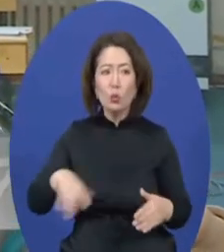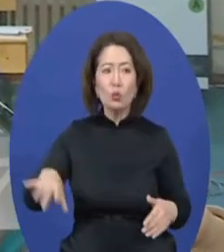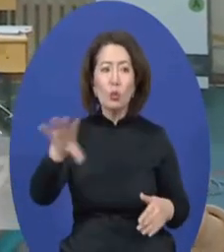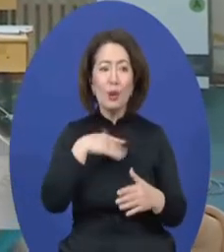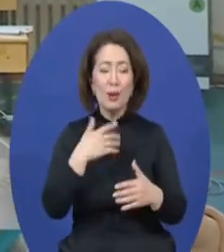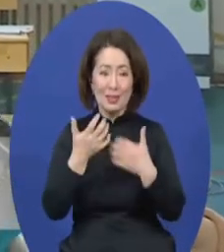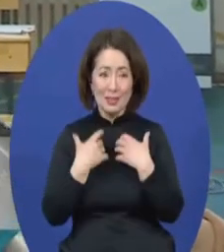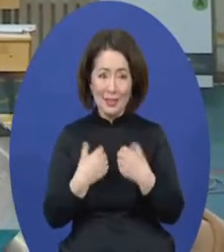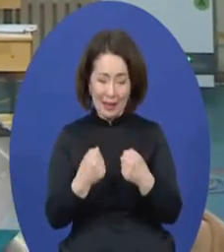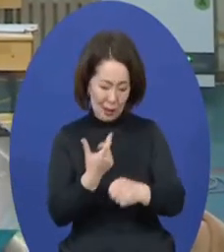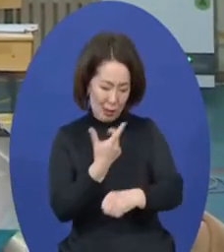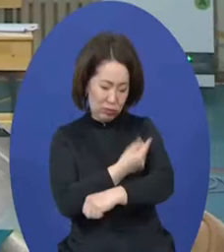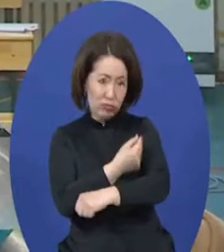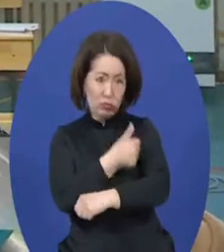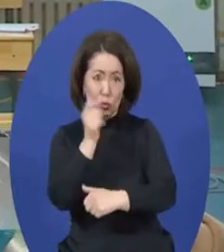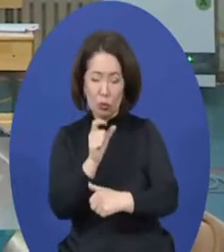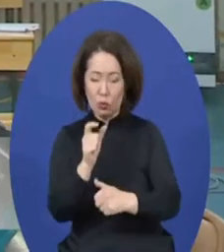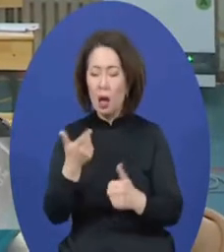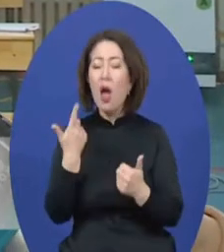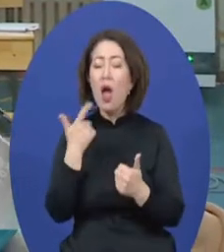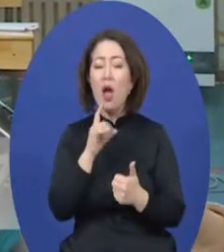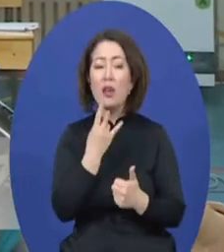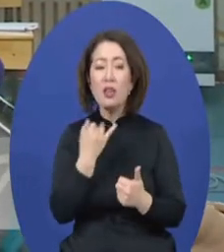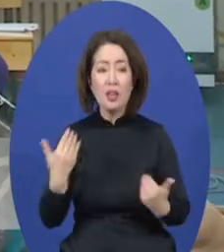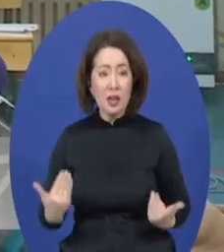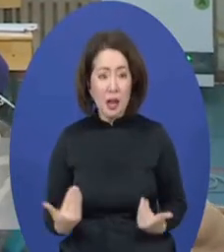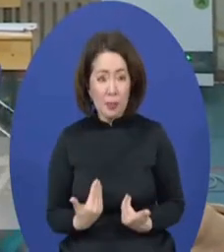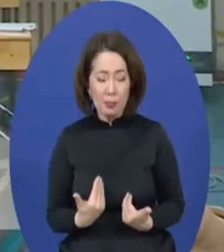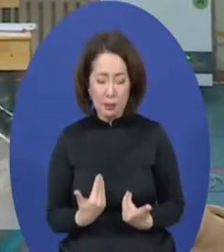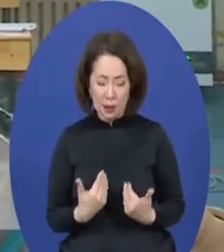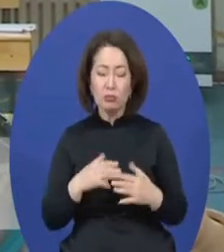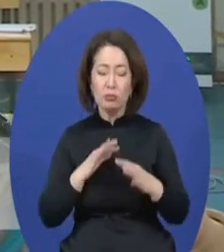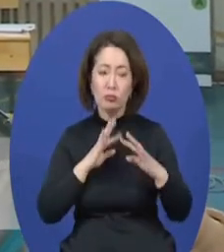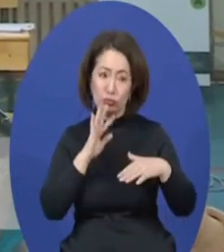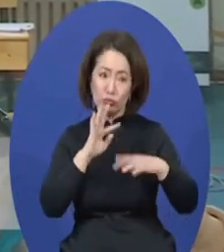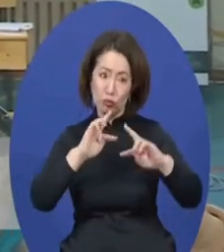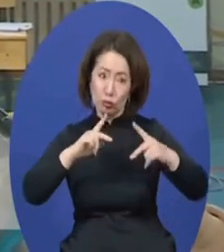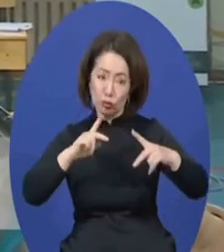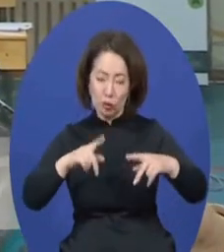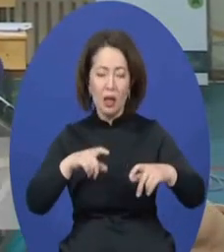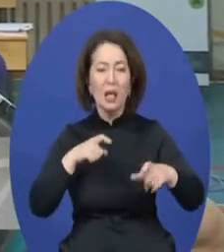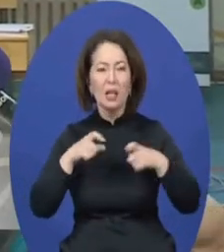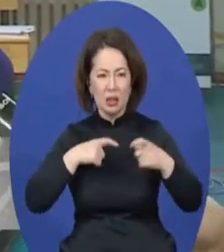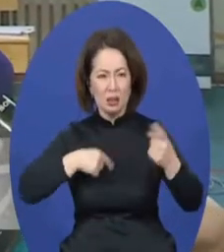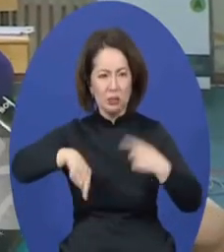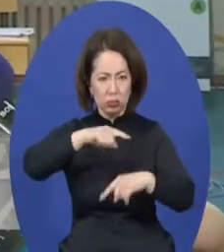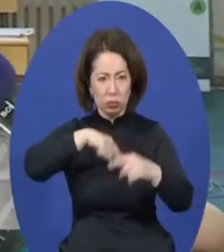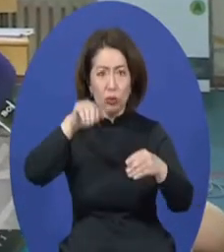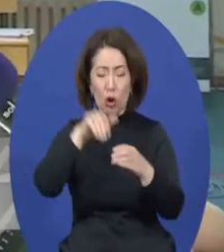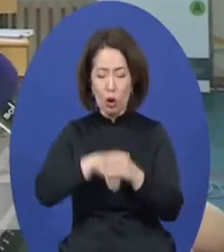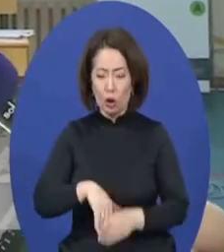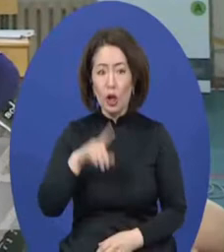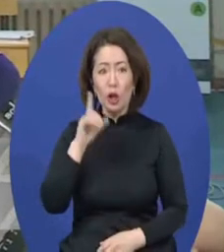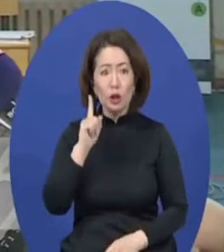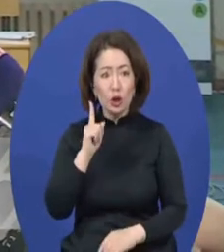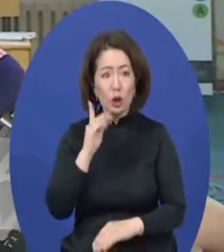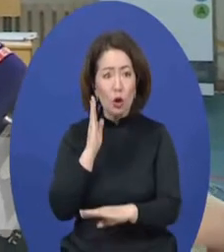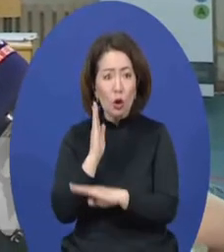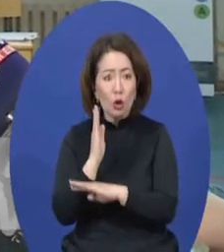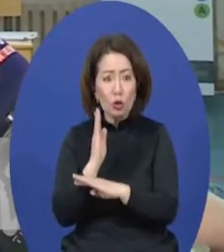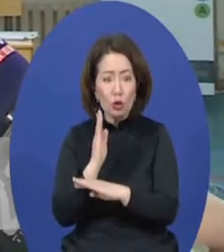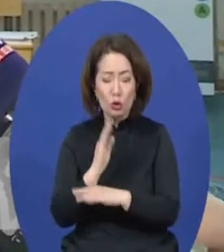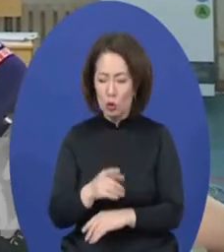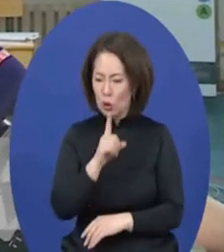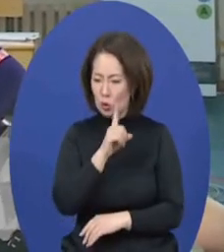улс болоод энгийн амьдралынхаа горим руу орж иж эдийн засаг маань өөрөө эргэлтэнд орно. Нэг өдөрт нэг одоо ганцхан